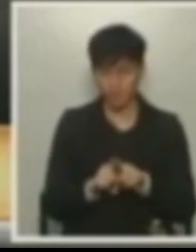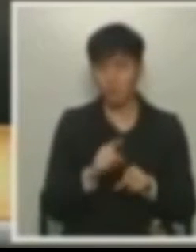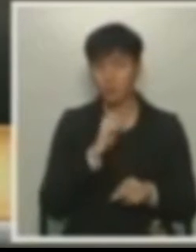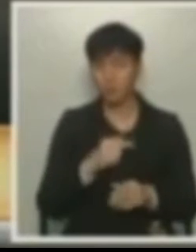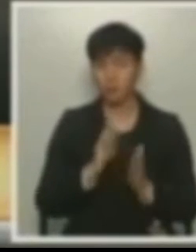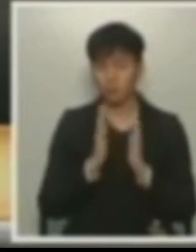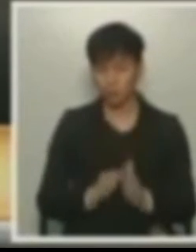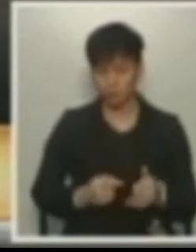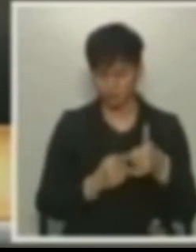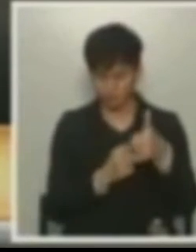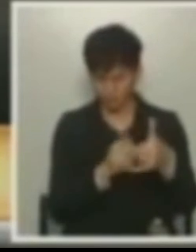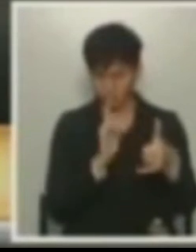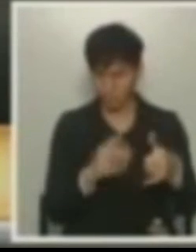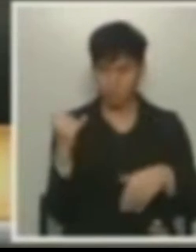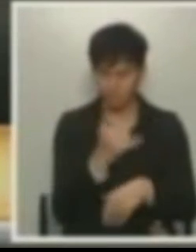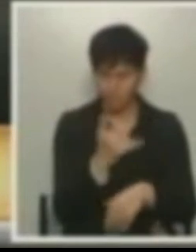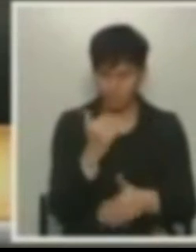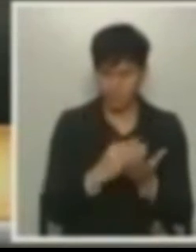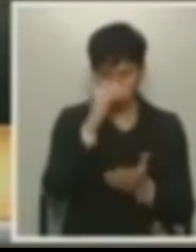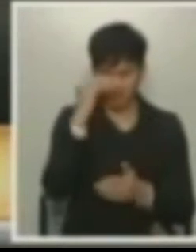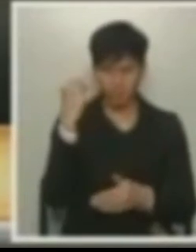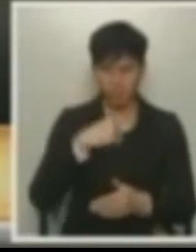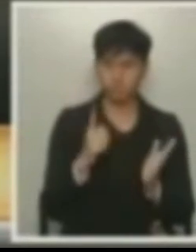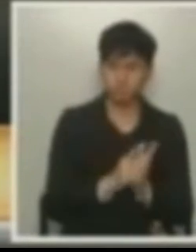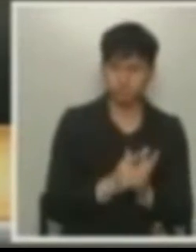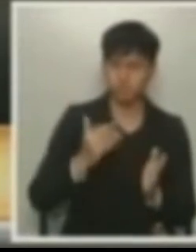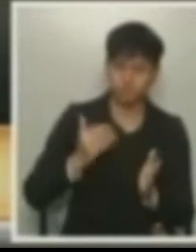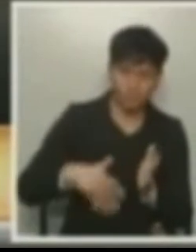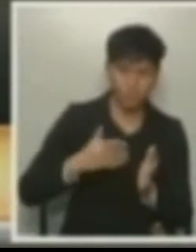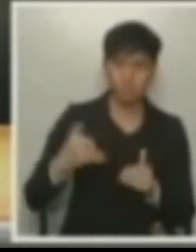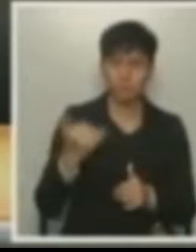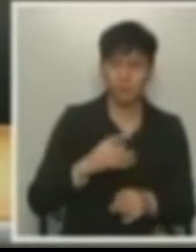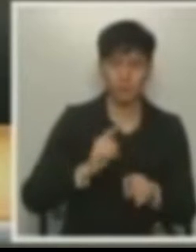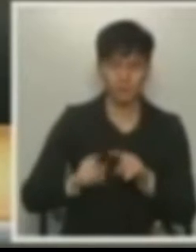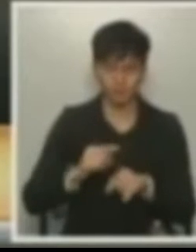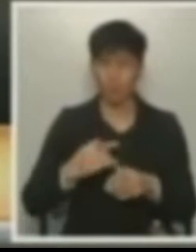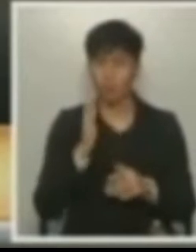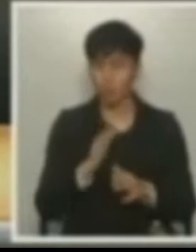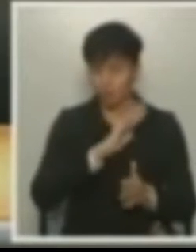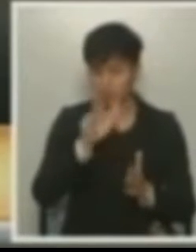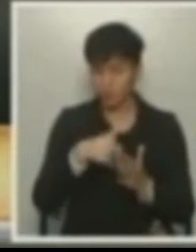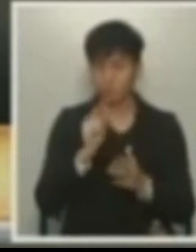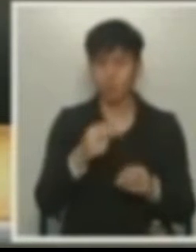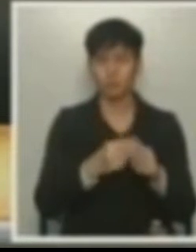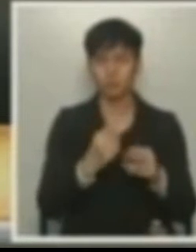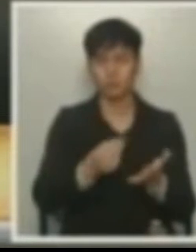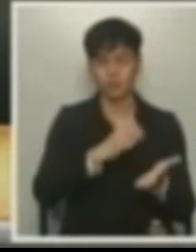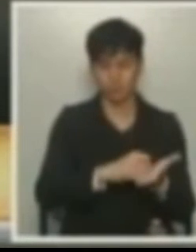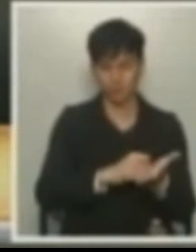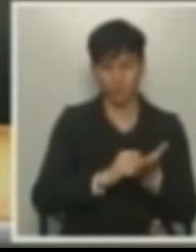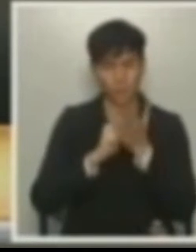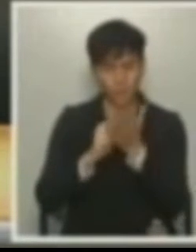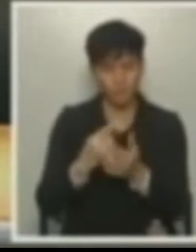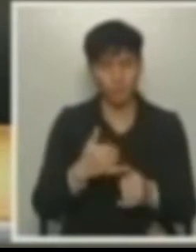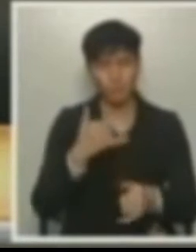ไปเนี่ยครับว่าต้องหมั่นเข้าเรียนนะครับห้ามขาดเรียนนะครับแล้วหลายท่านก็ต้องมาขอลายเซ็นผมด้วยนะครับขอลายเซ็นเพื่อจะขอเข้าไปอบรมนะครับก็กำชับเ